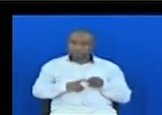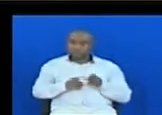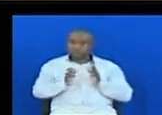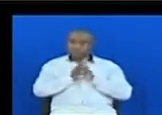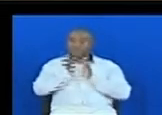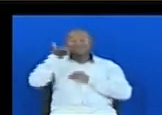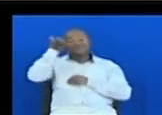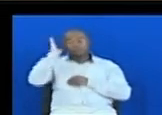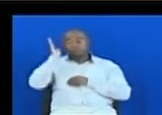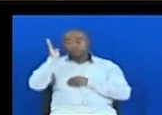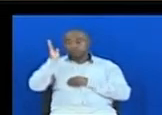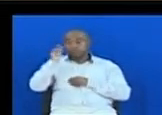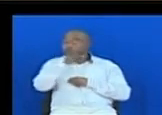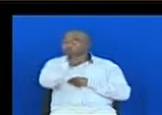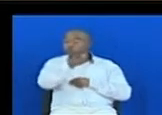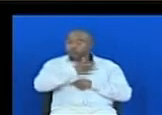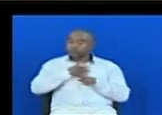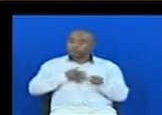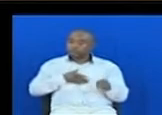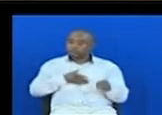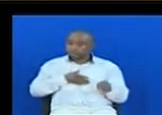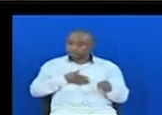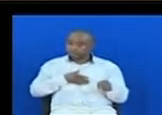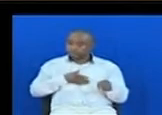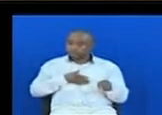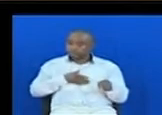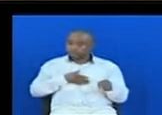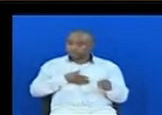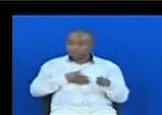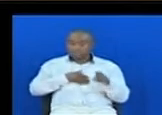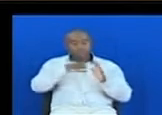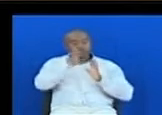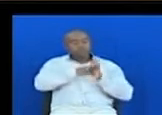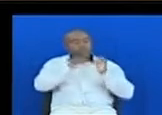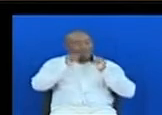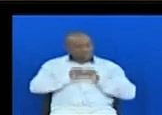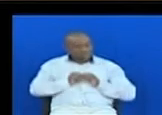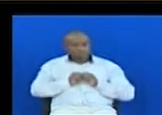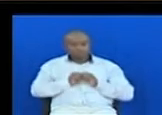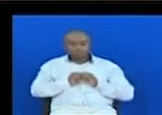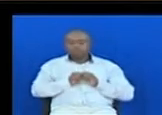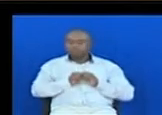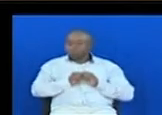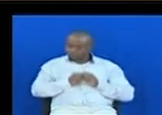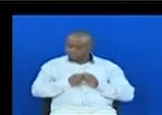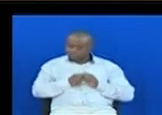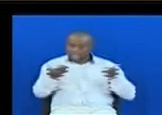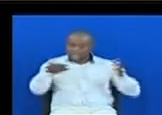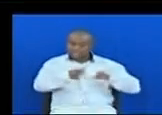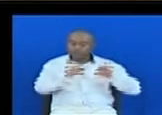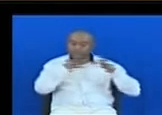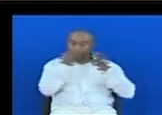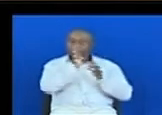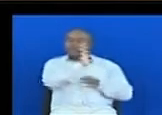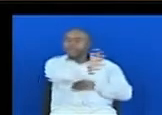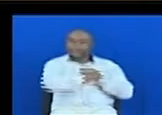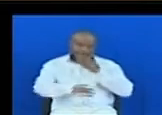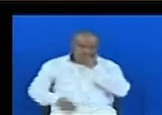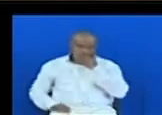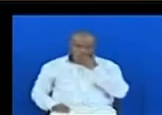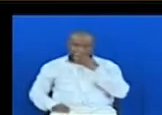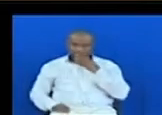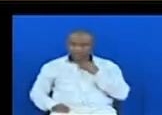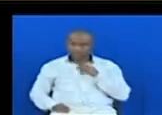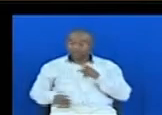serikali kwamba sisi huyu wa kwetu pamoja na yote na utaratibu unaoendelea azikwe pale familia inapotaka, na ikawa.